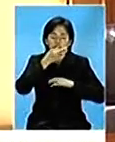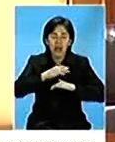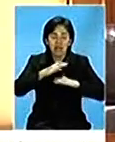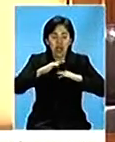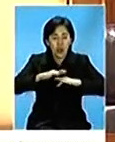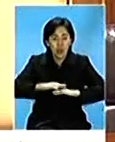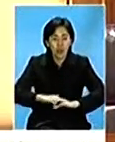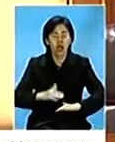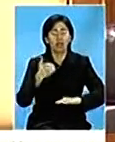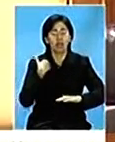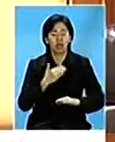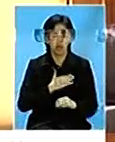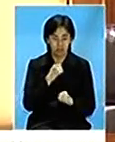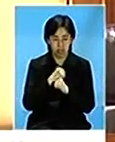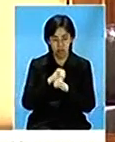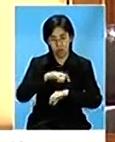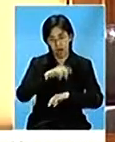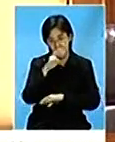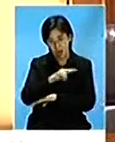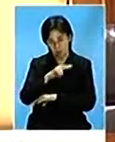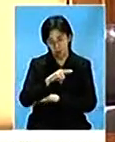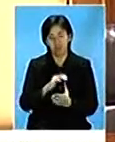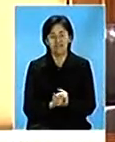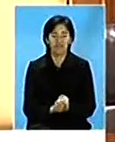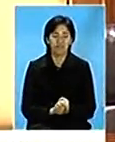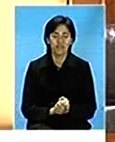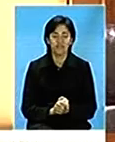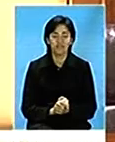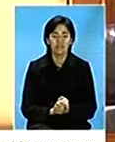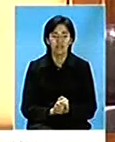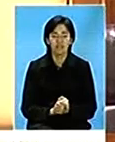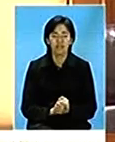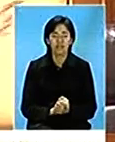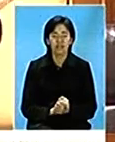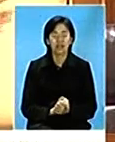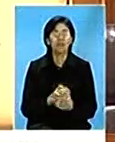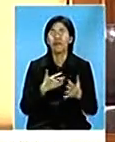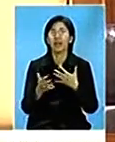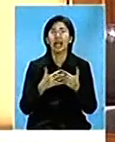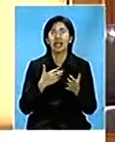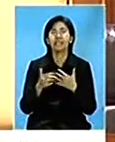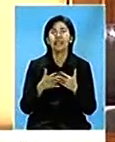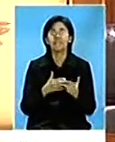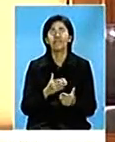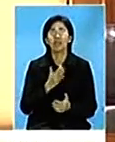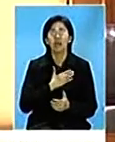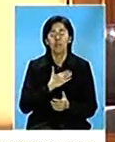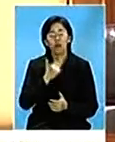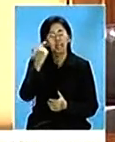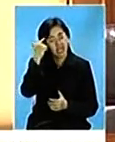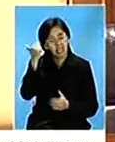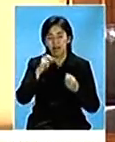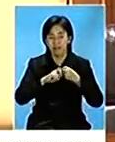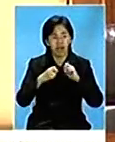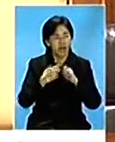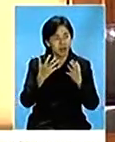มาเลือกทำตอนบ่ายสองโมงนะครับเพราะนั้นก็นั่นเป็นเรื่องที่เกิดขึ้นก็แล้วไปนะฮะผมก็มองในแง่ดีไม่ได้มีปัญห